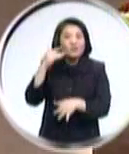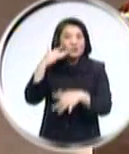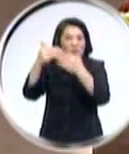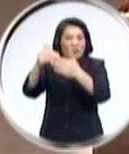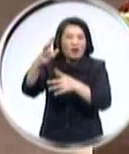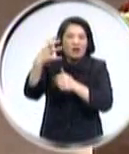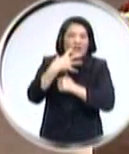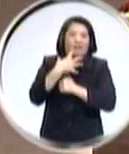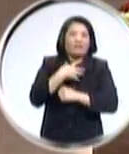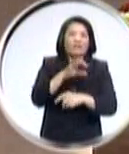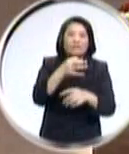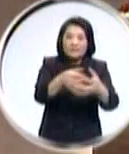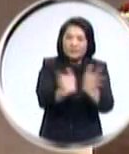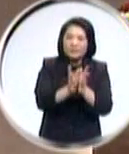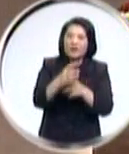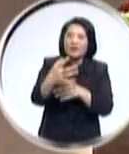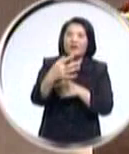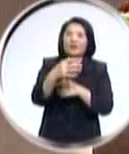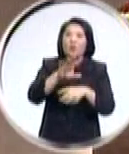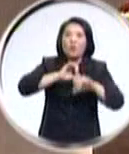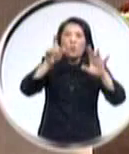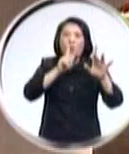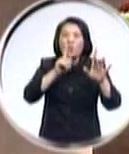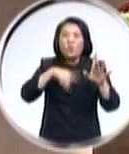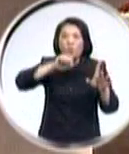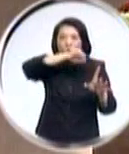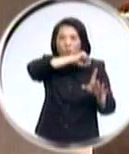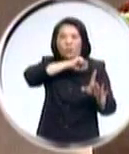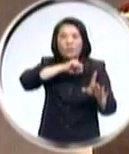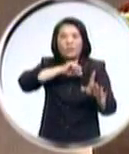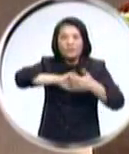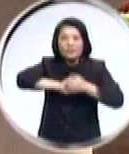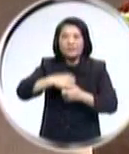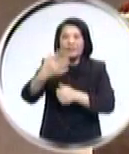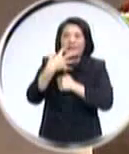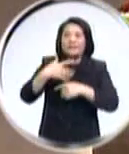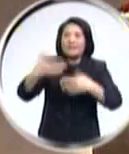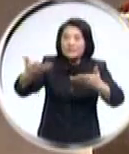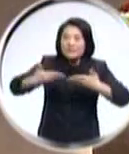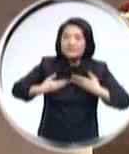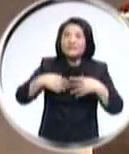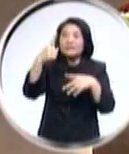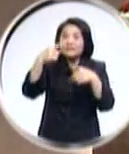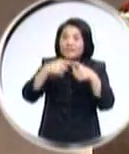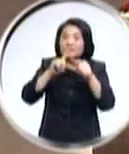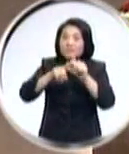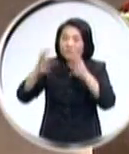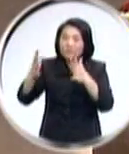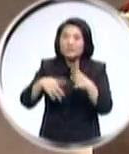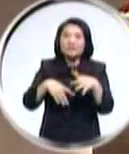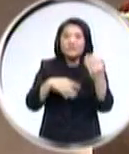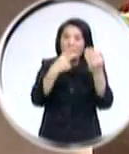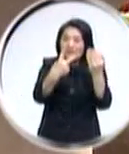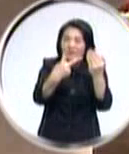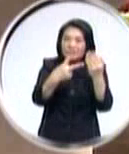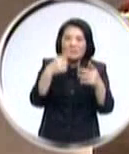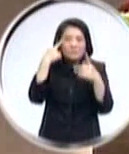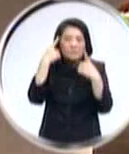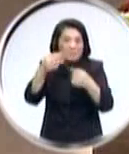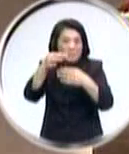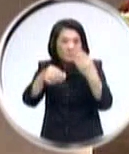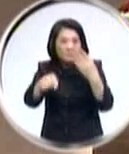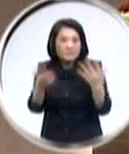压力跟财团的呼吁下，让台湾被迫接受一个中国的九二共识，这不会带来安